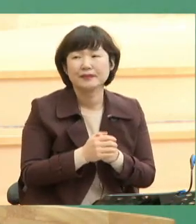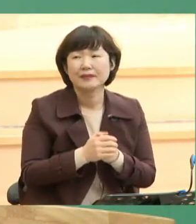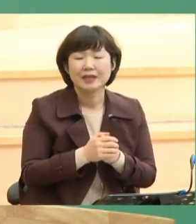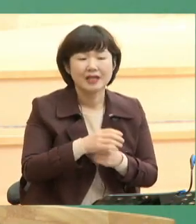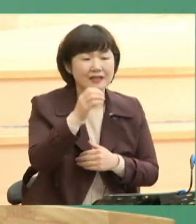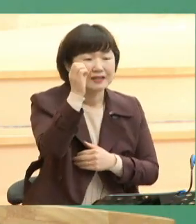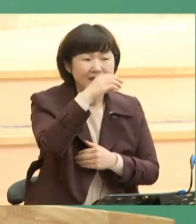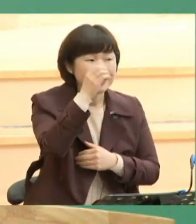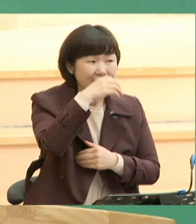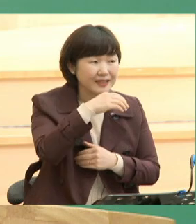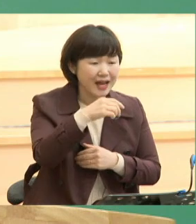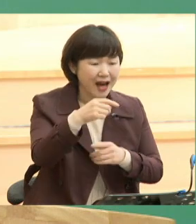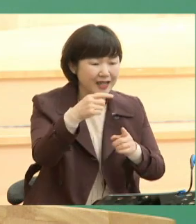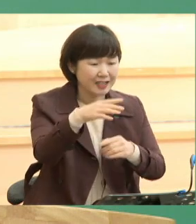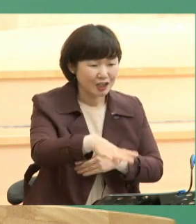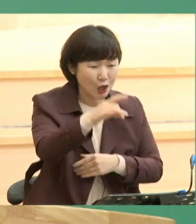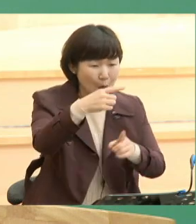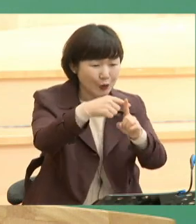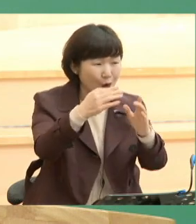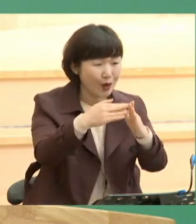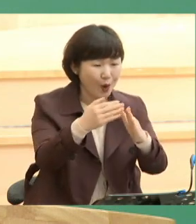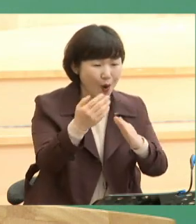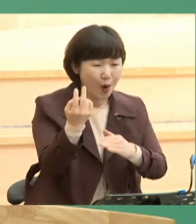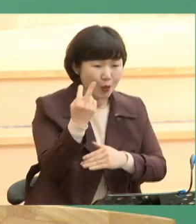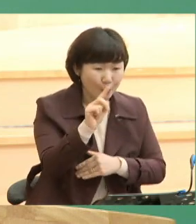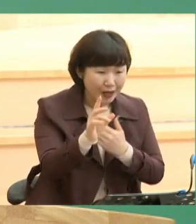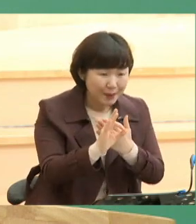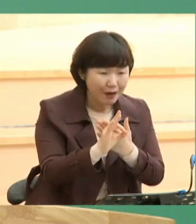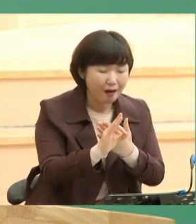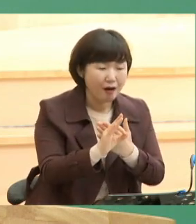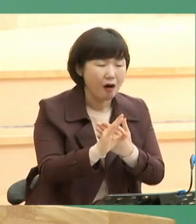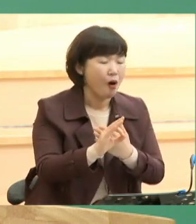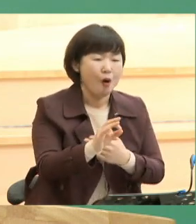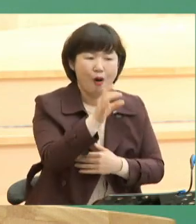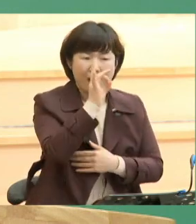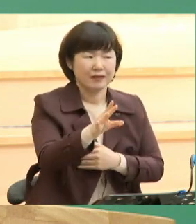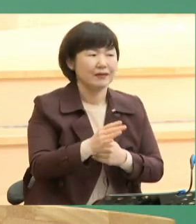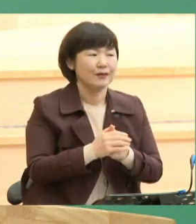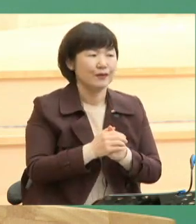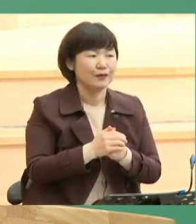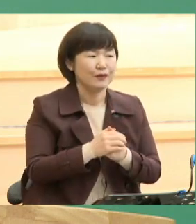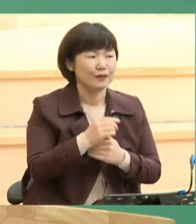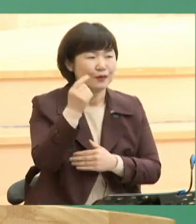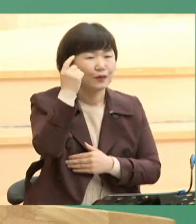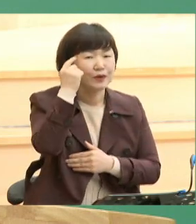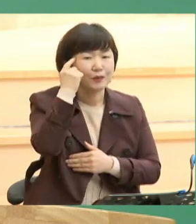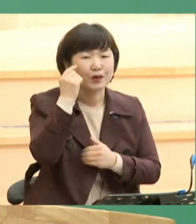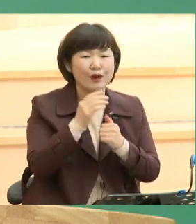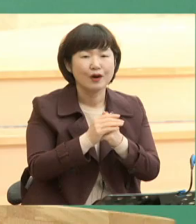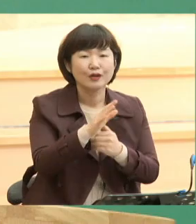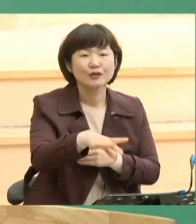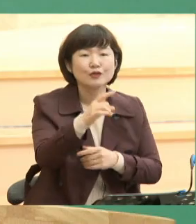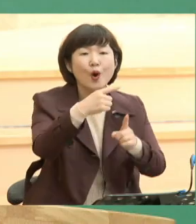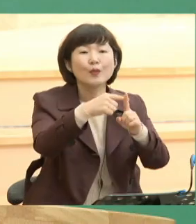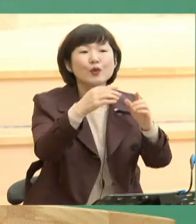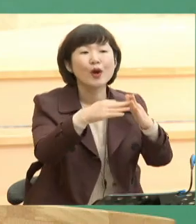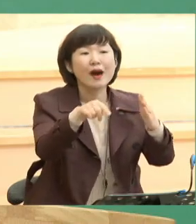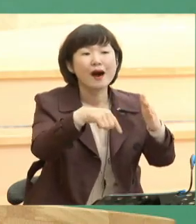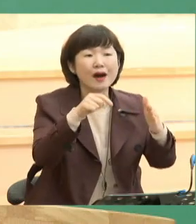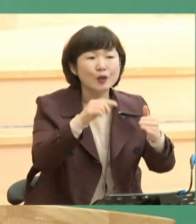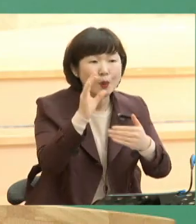그냥 초대 교회로 돌아가며 크게 4 왜 초대 괴도